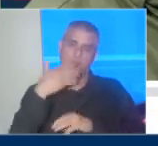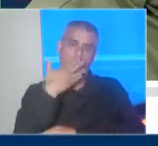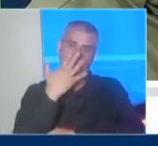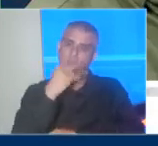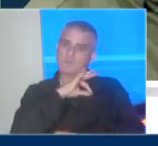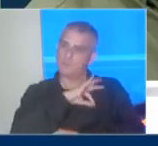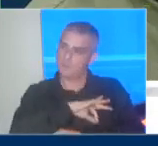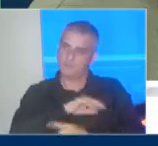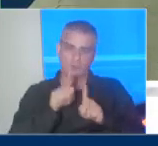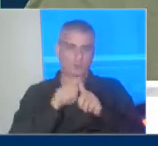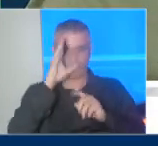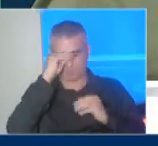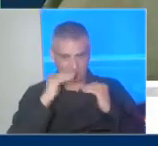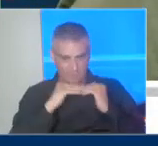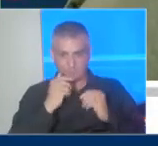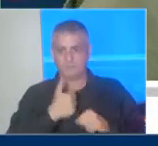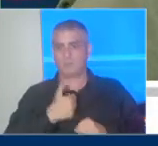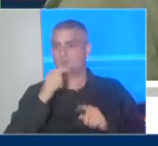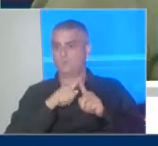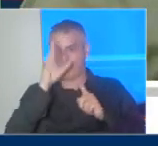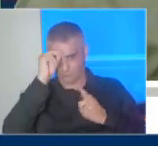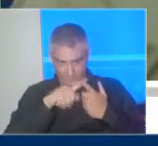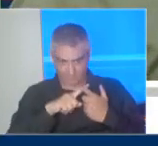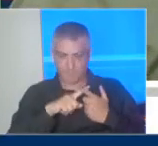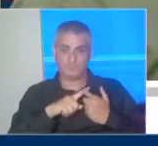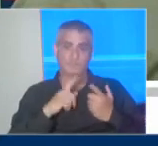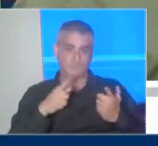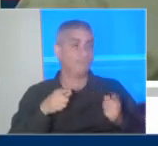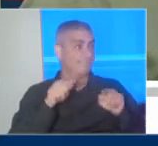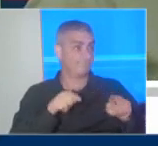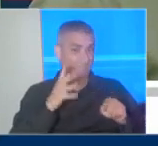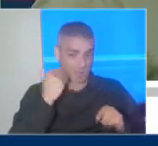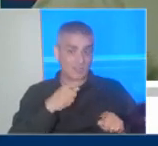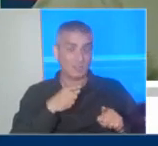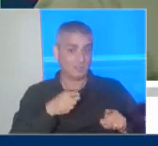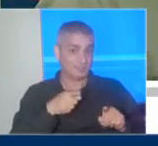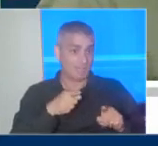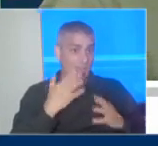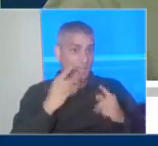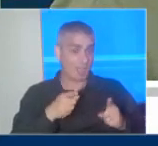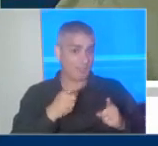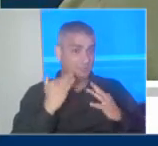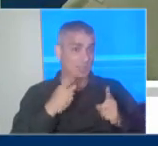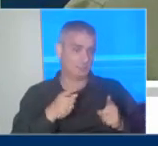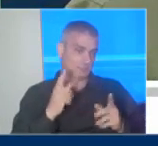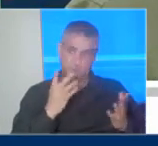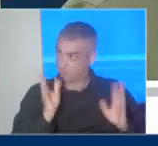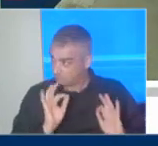כמה, נכון. הן מרוויחות כמו הגברים, כמה הן מנהלות, נכון, כמו הגברים, אנחנו רואים את זה בסקנדינביות וכולי. פה הייתה, עד פה כאן זאת בסדר? הייתה, זה היה,